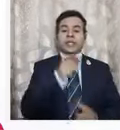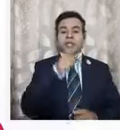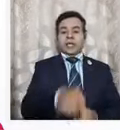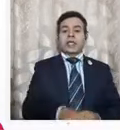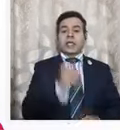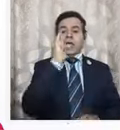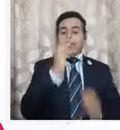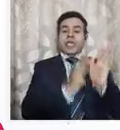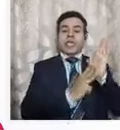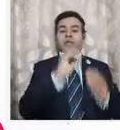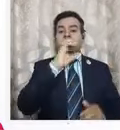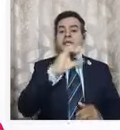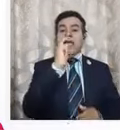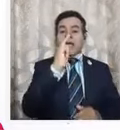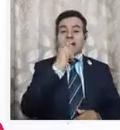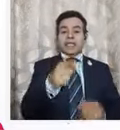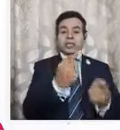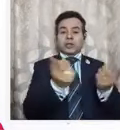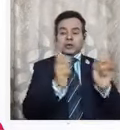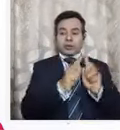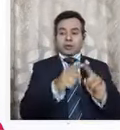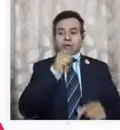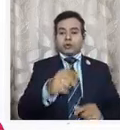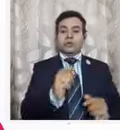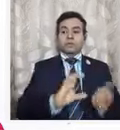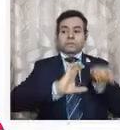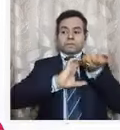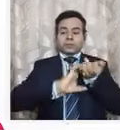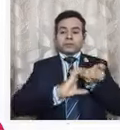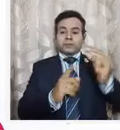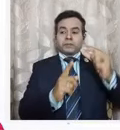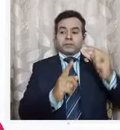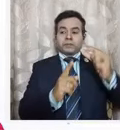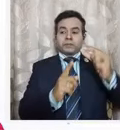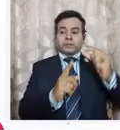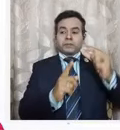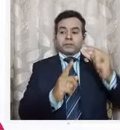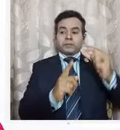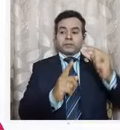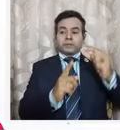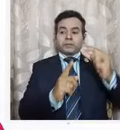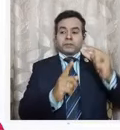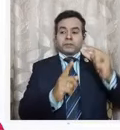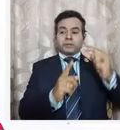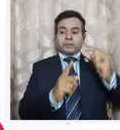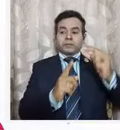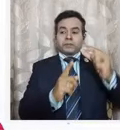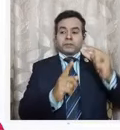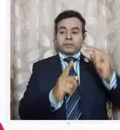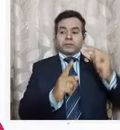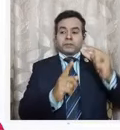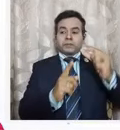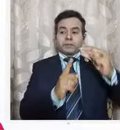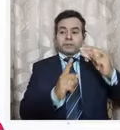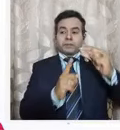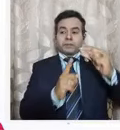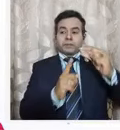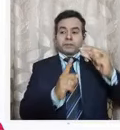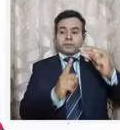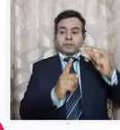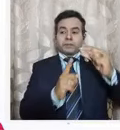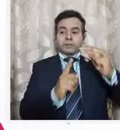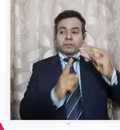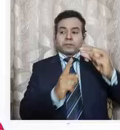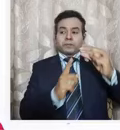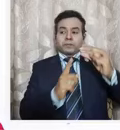শিশুদের IMCI সেবাসমূহ যথারীতি চলমান আছে। আমরা যেন সকল গর্ভবতী